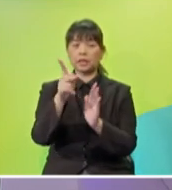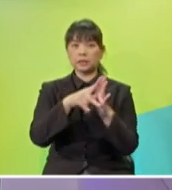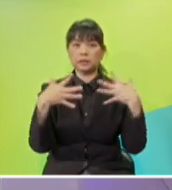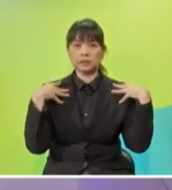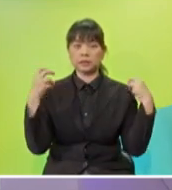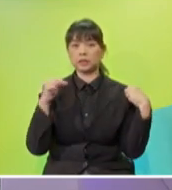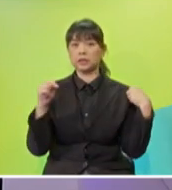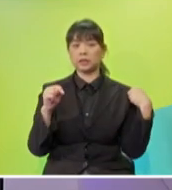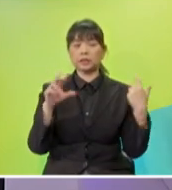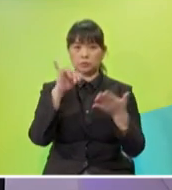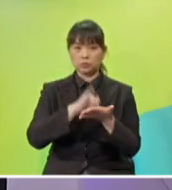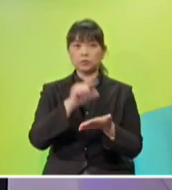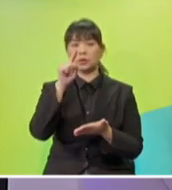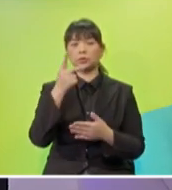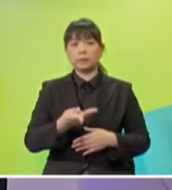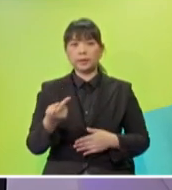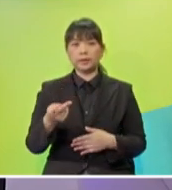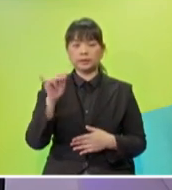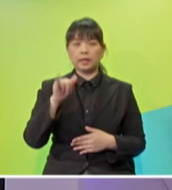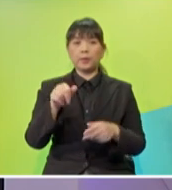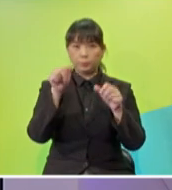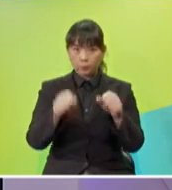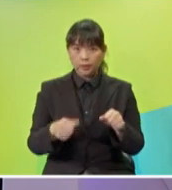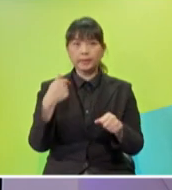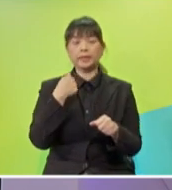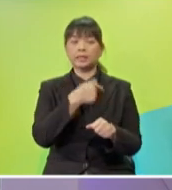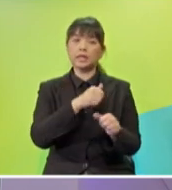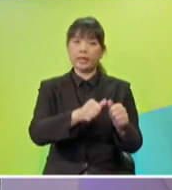satu perkara yang Jika boleh kita